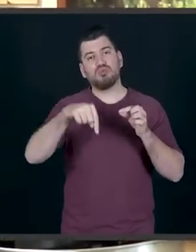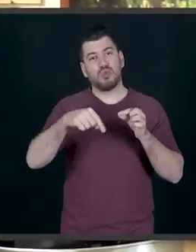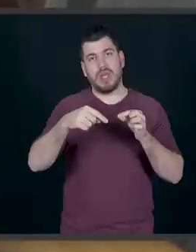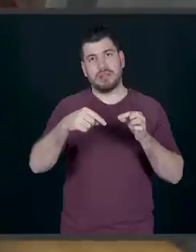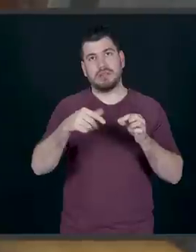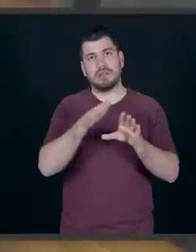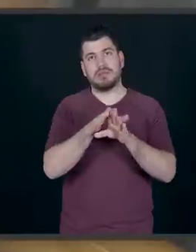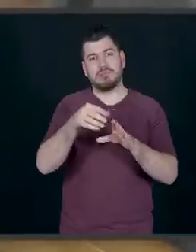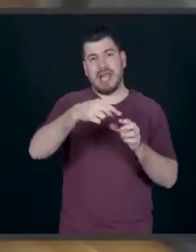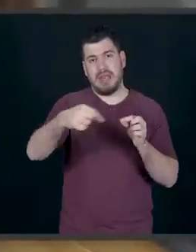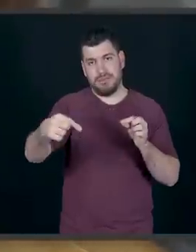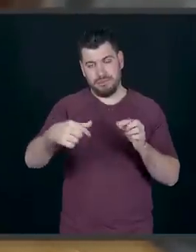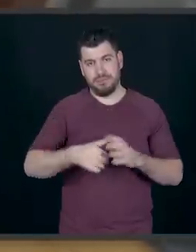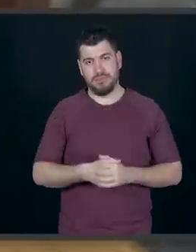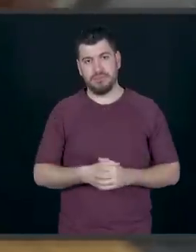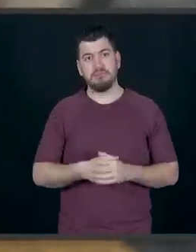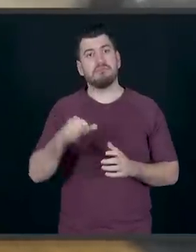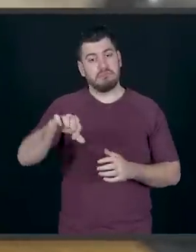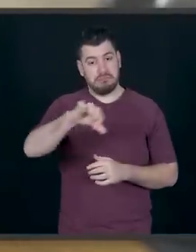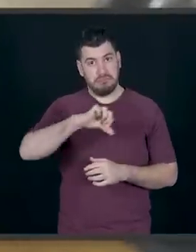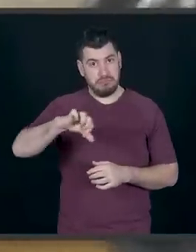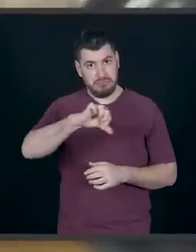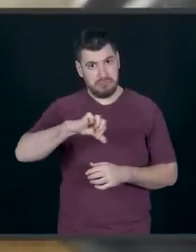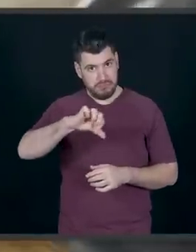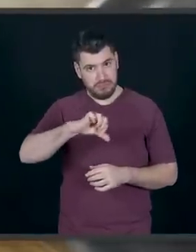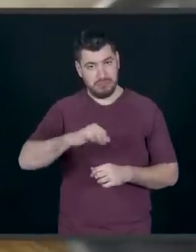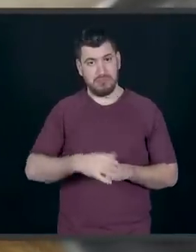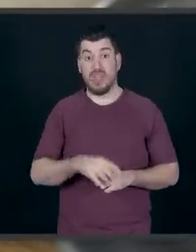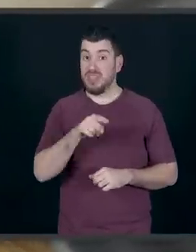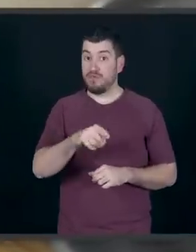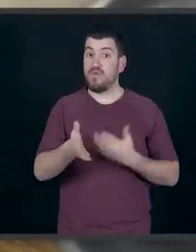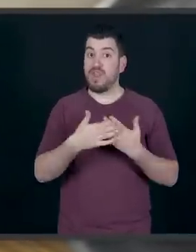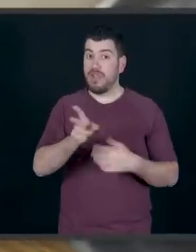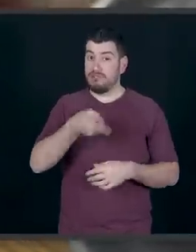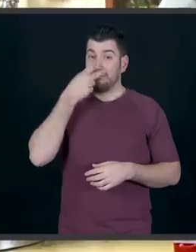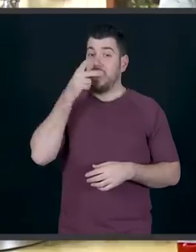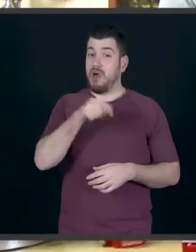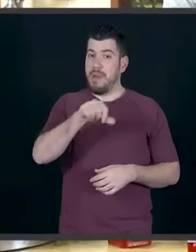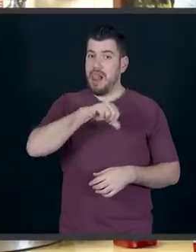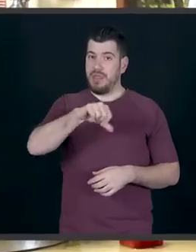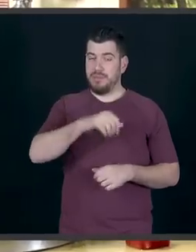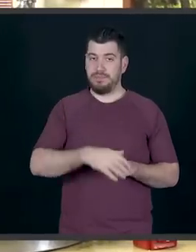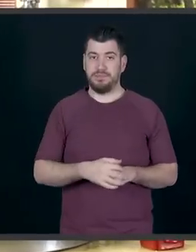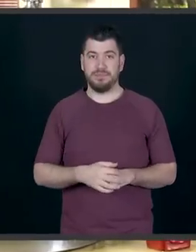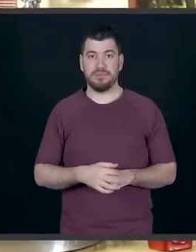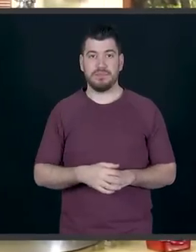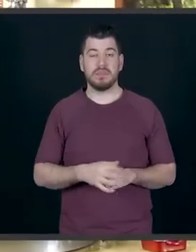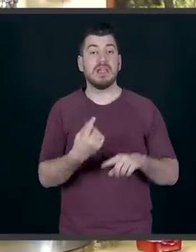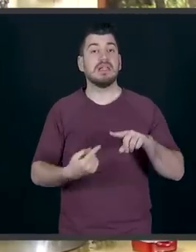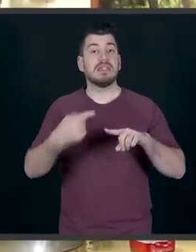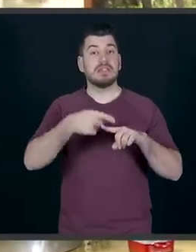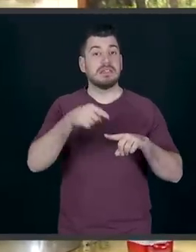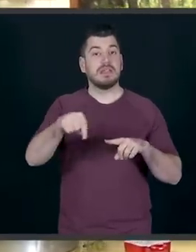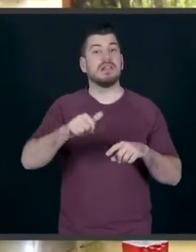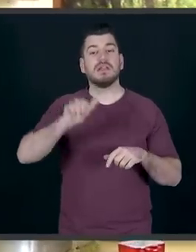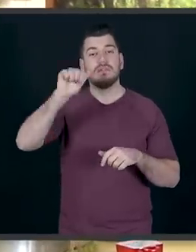φιλεταρισμένες. Και θα ρίξω και το λαδάκι που έχουν μέσα, γιατί είναι και αυτό αρωματικό πολύ. Θα βάλω μία σκελίδα